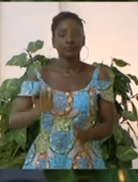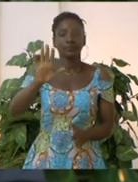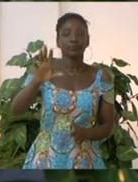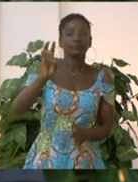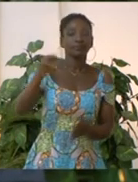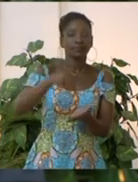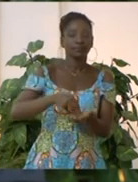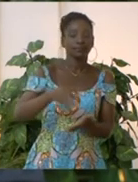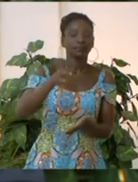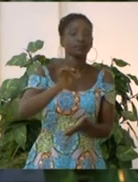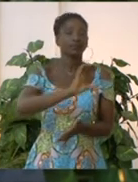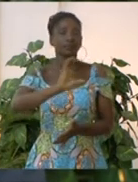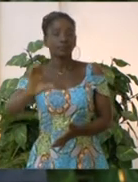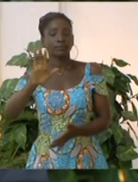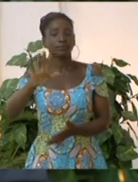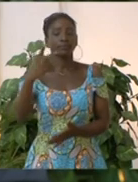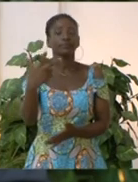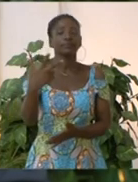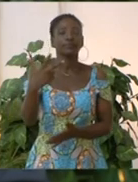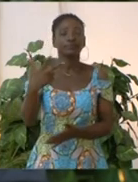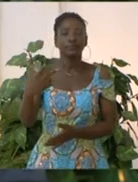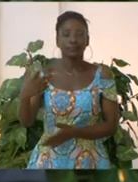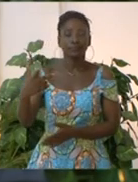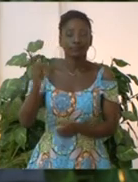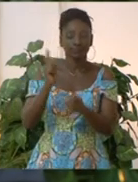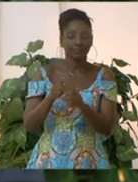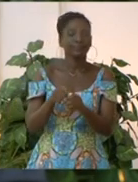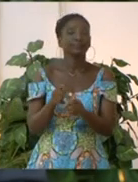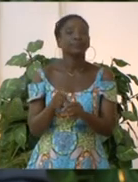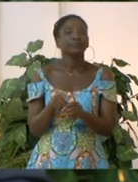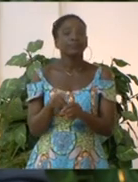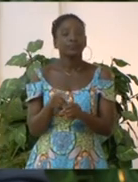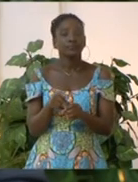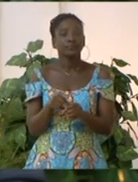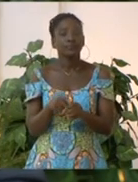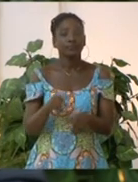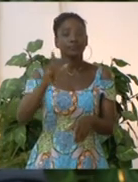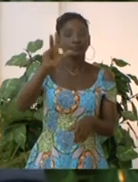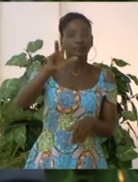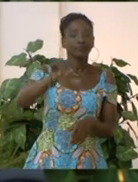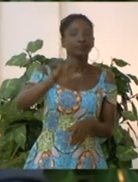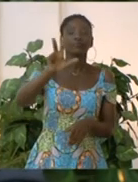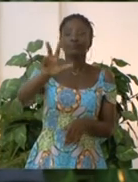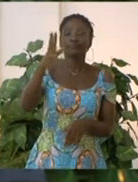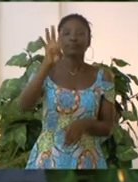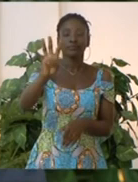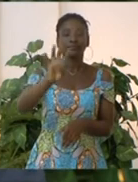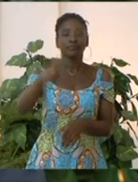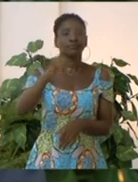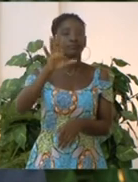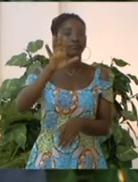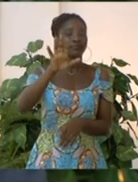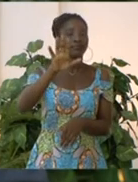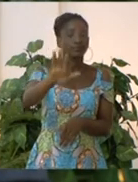853 dans des participations 34,58 %